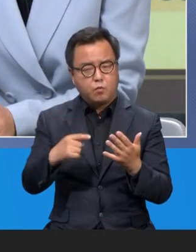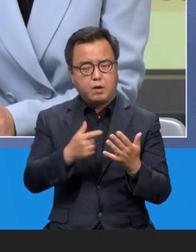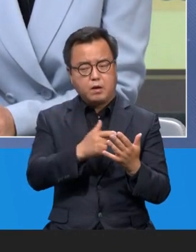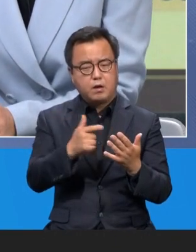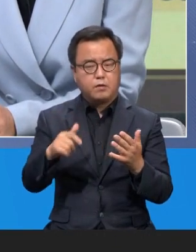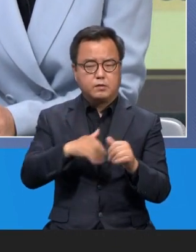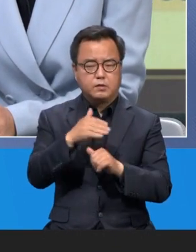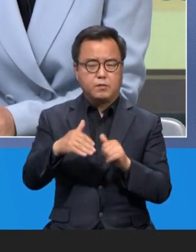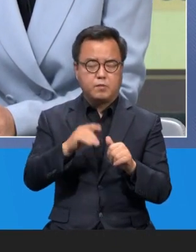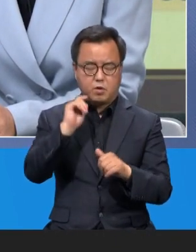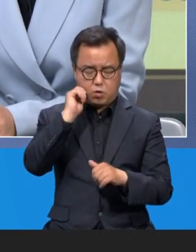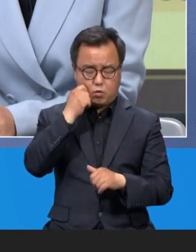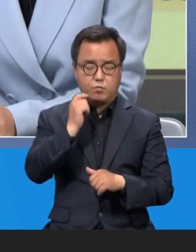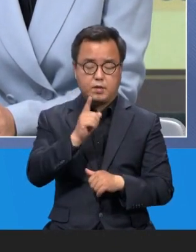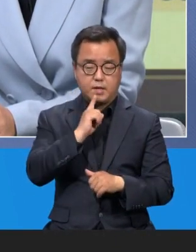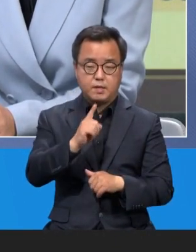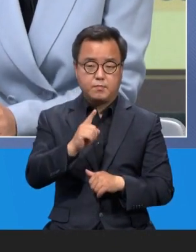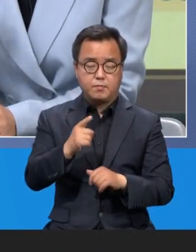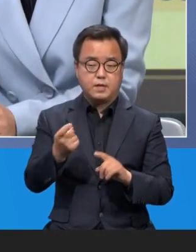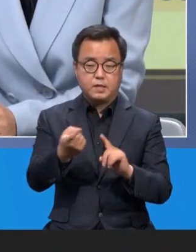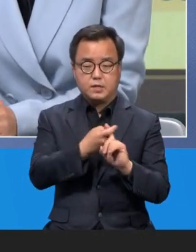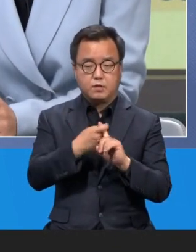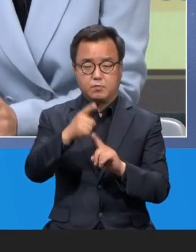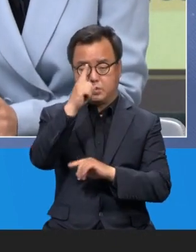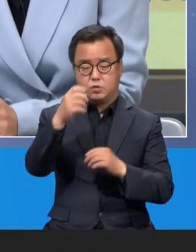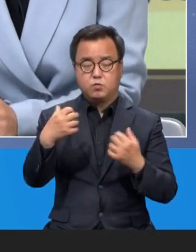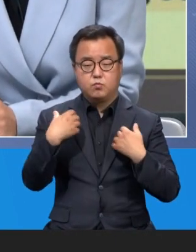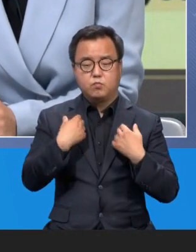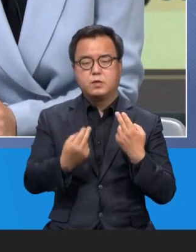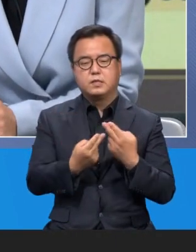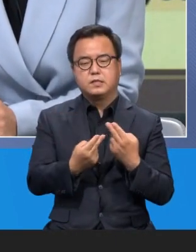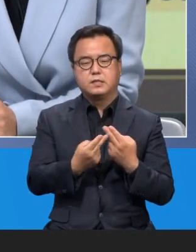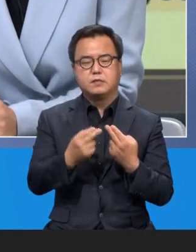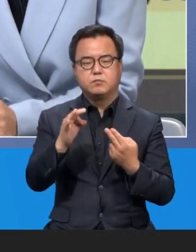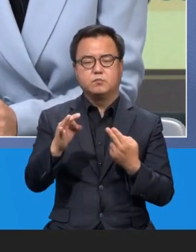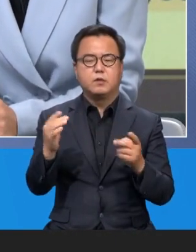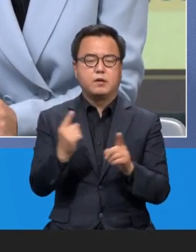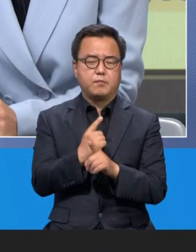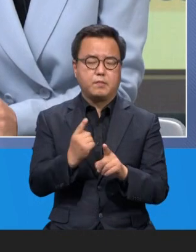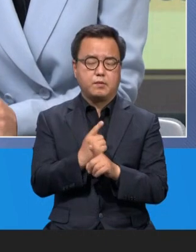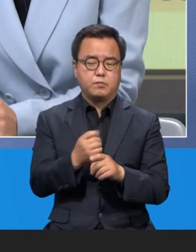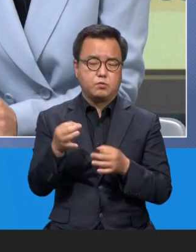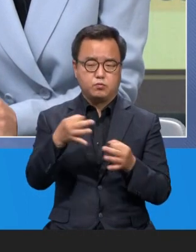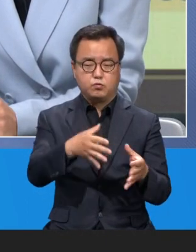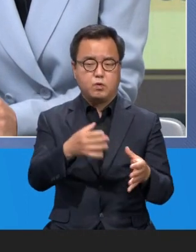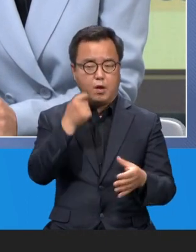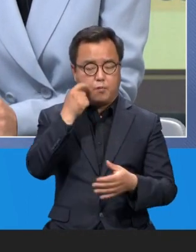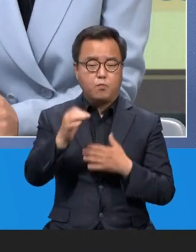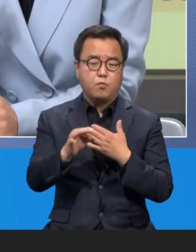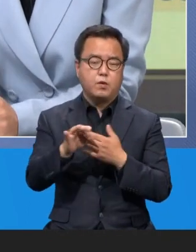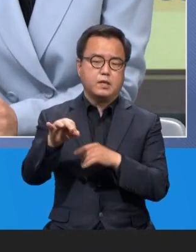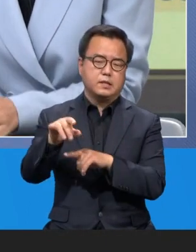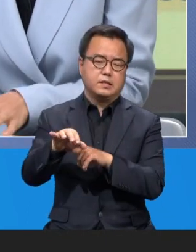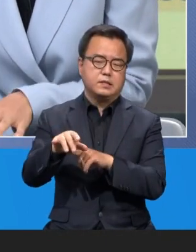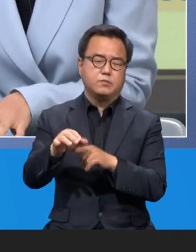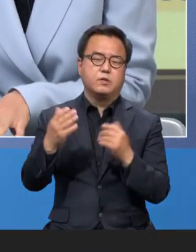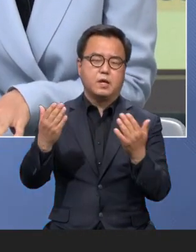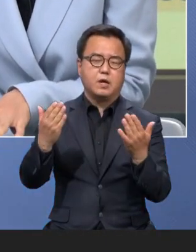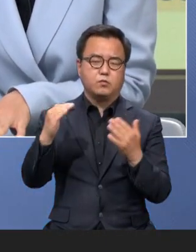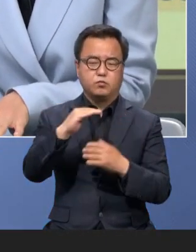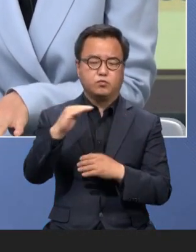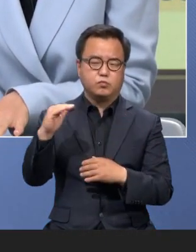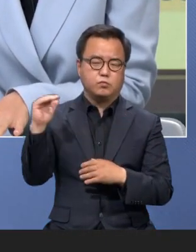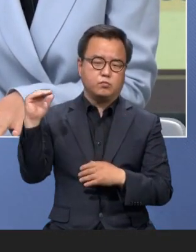연방정부에 기금을 환경 개선에 적극 사용하지 못한다면 농촌 지역의 학교 수연은 계속해서 떨어질 것이라고